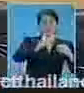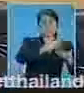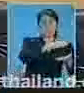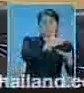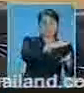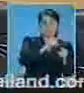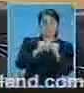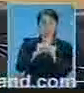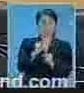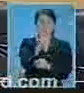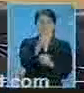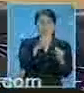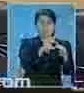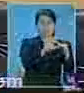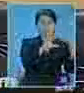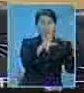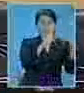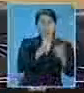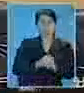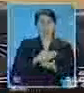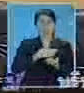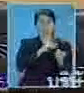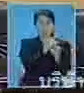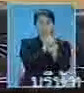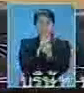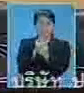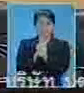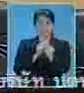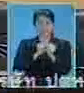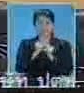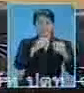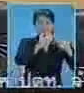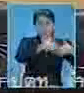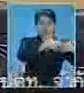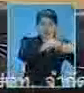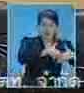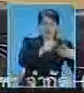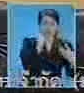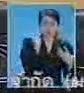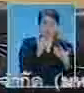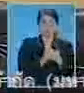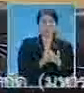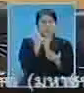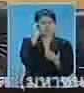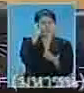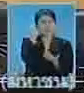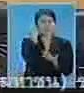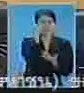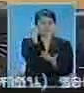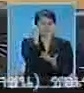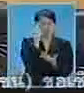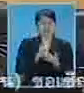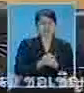พูดคุยกับผู้ประกอบการมาทุกภาคอุตสาหกรรมเขาก็เห็นและเข้าใจในประเด็นความจำเป็นในแง่ของความอยู่ร